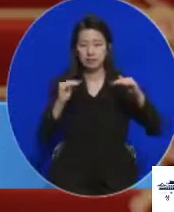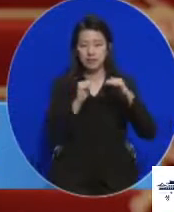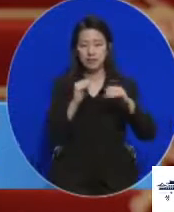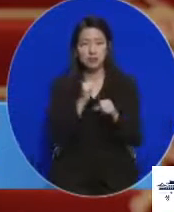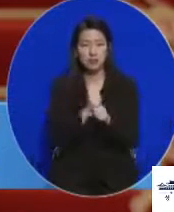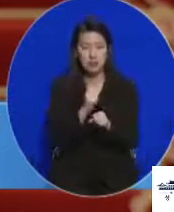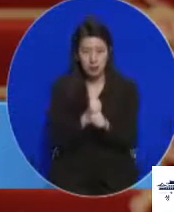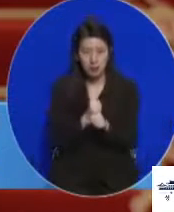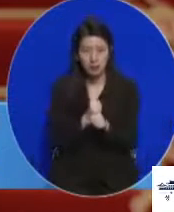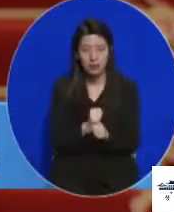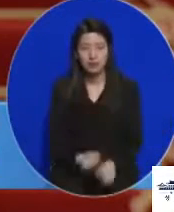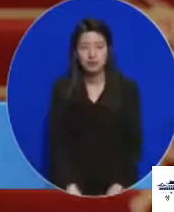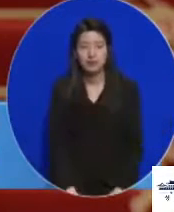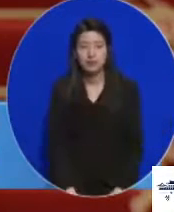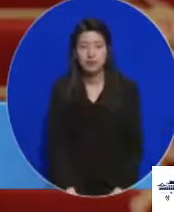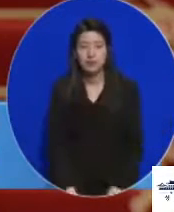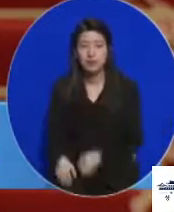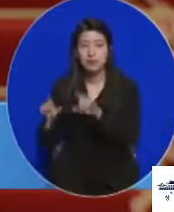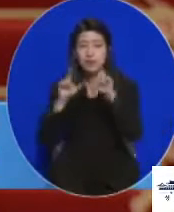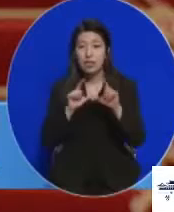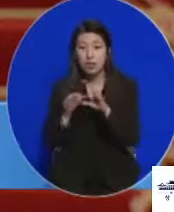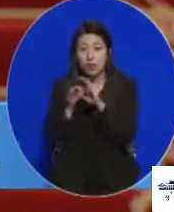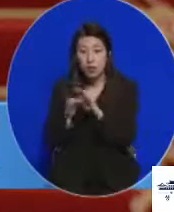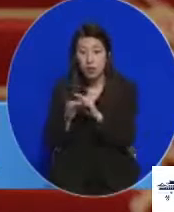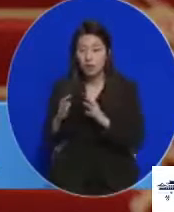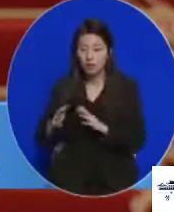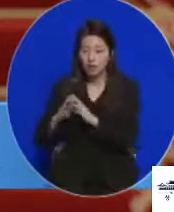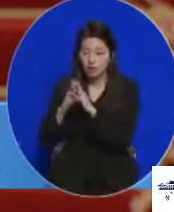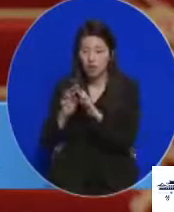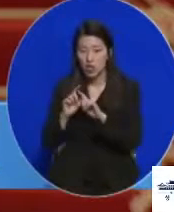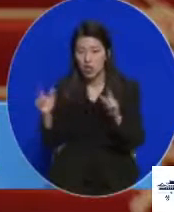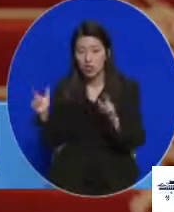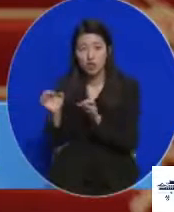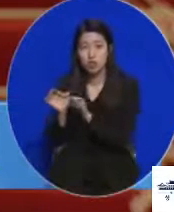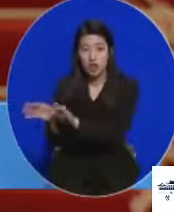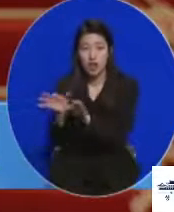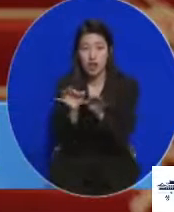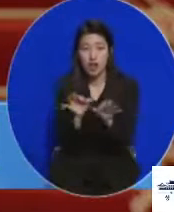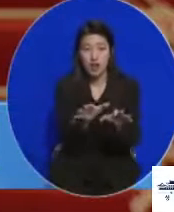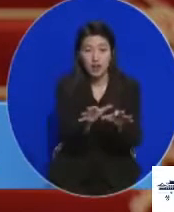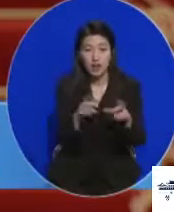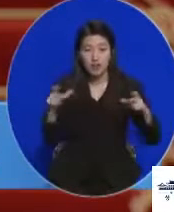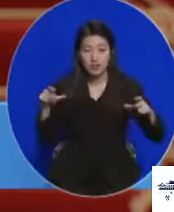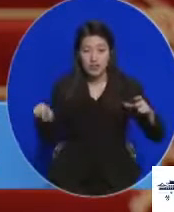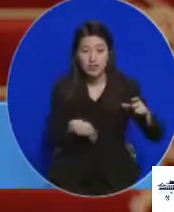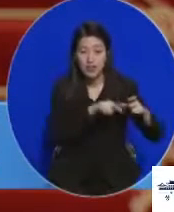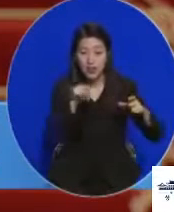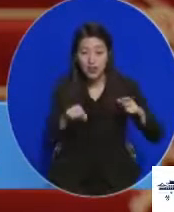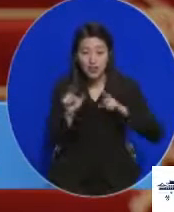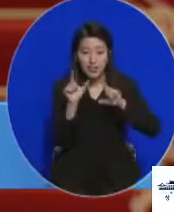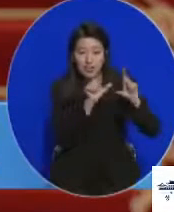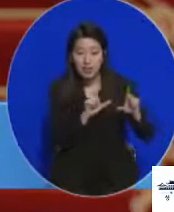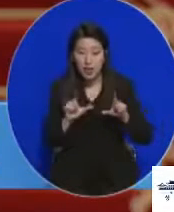생활 에 소시 주자를 늘려 지역 주민의 삶의 질을 더욱 높이겠습니다